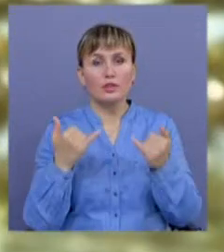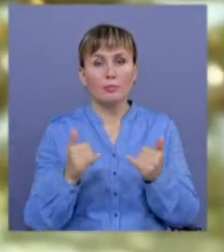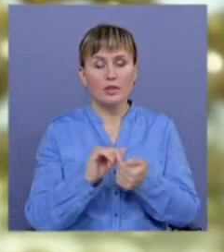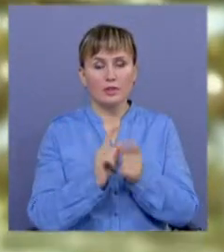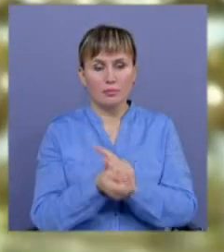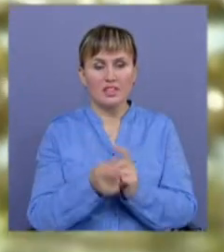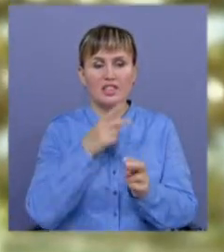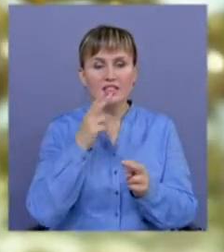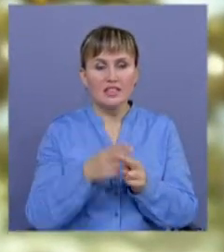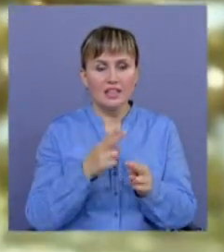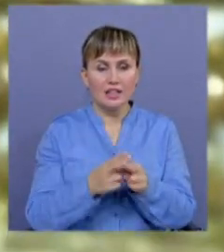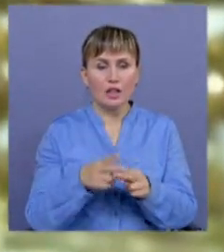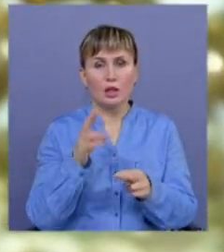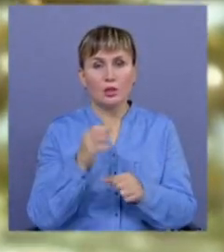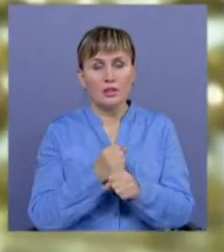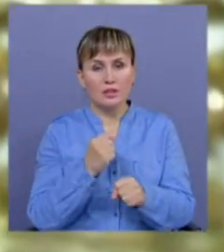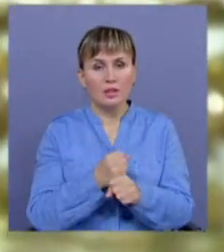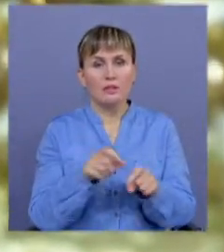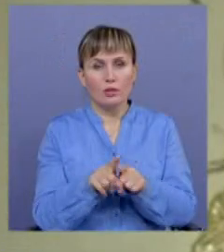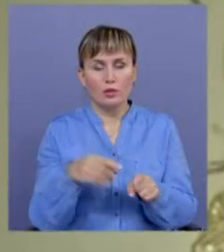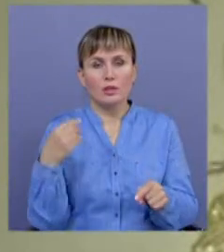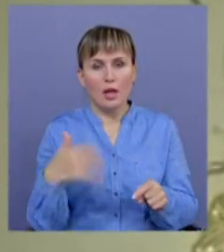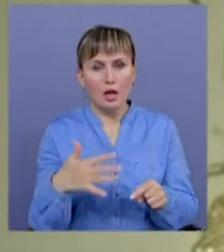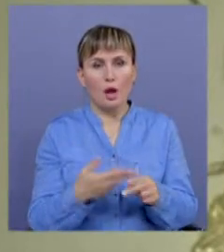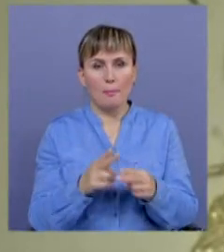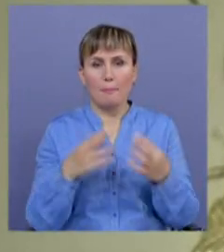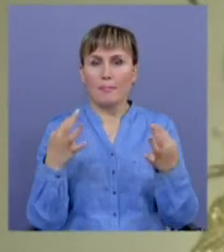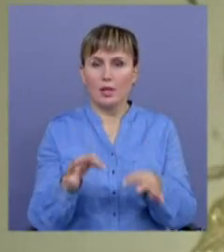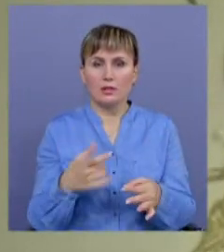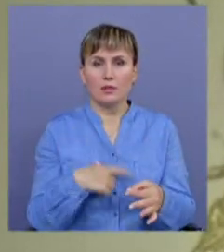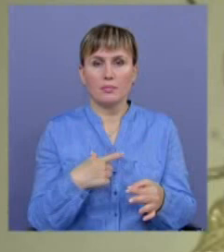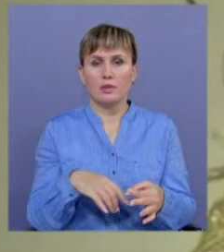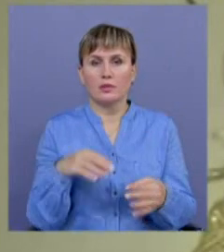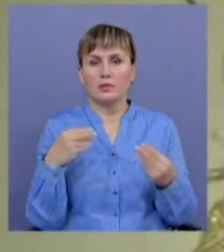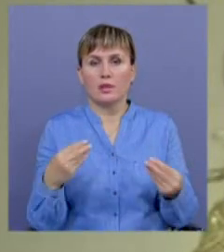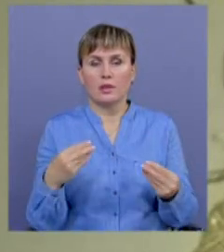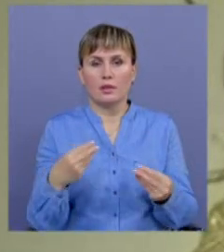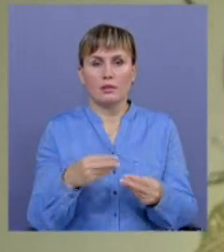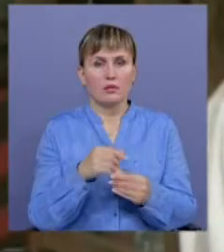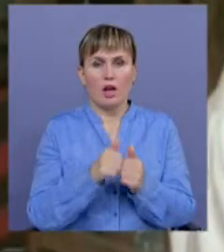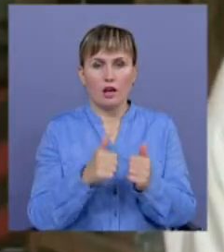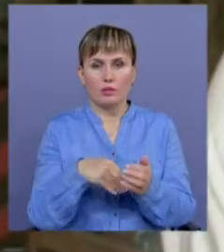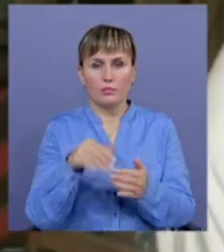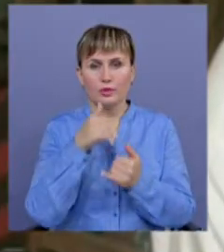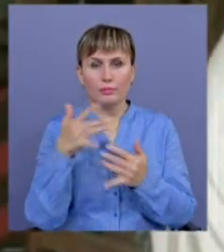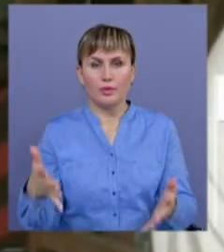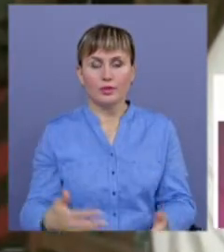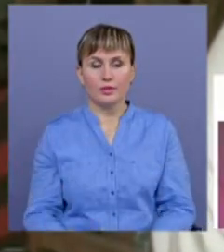заменяют металлическими. Однако изделия все равно дорогие, поэтому позволить себе роскошные вышивки может не каждый.